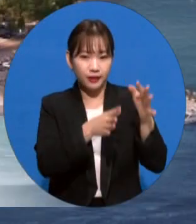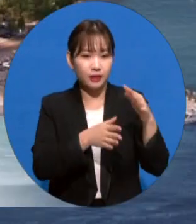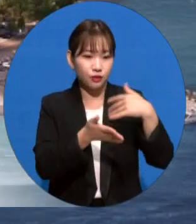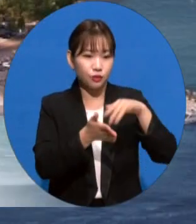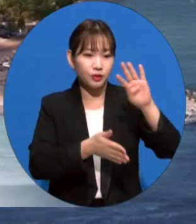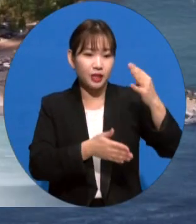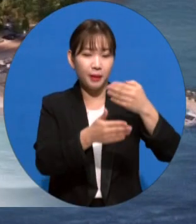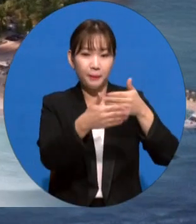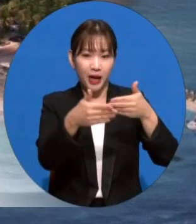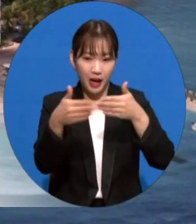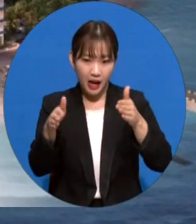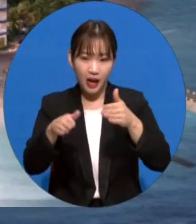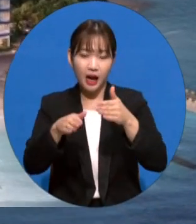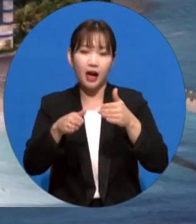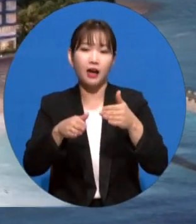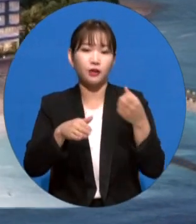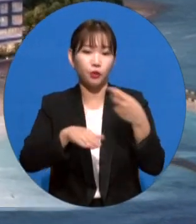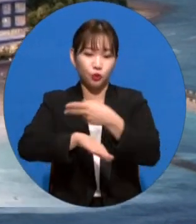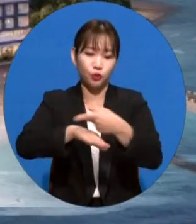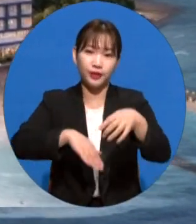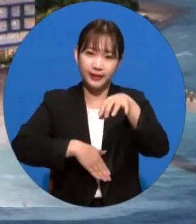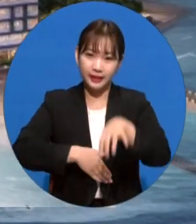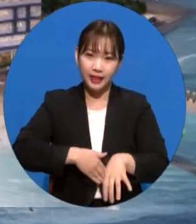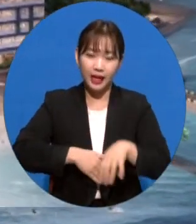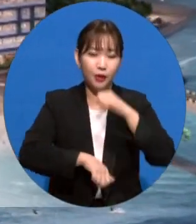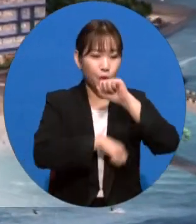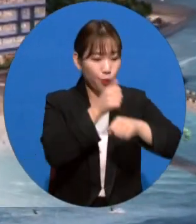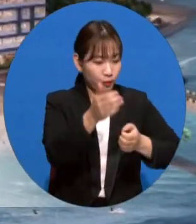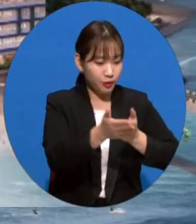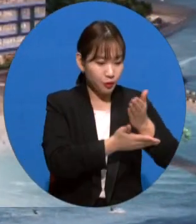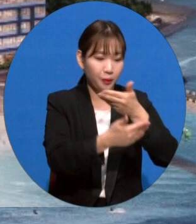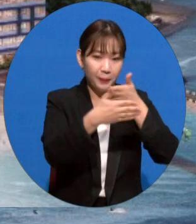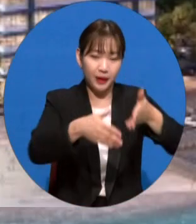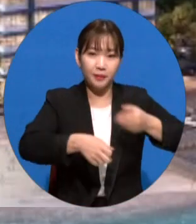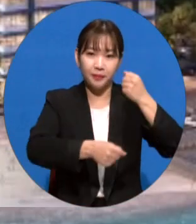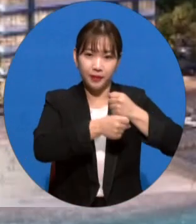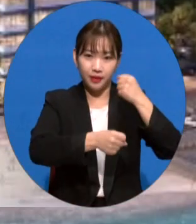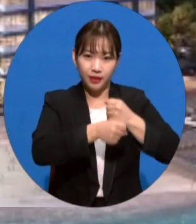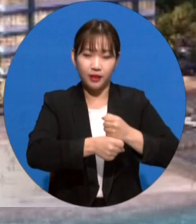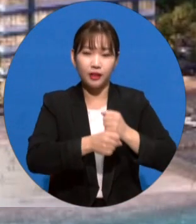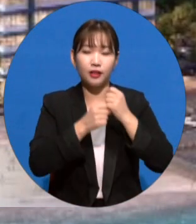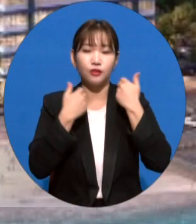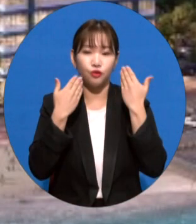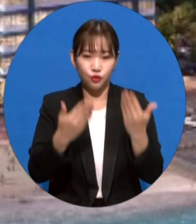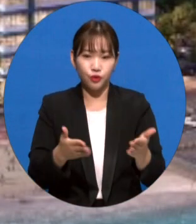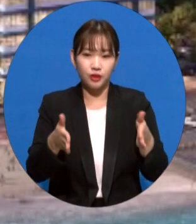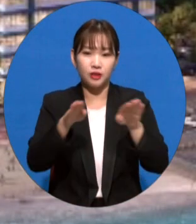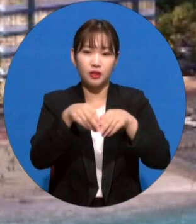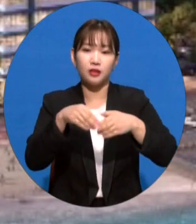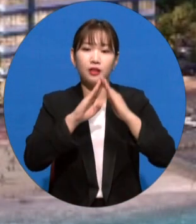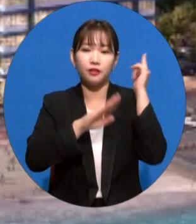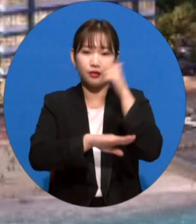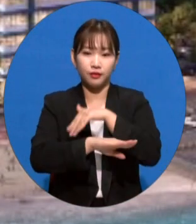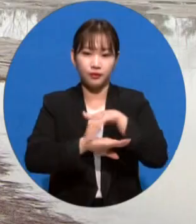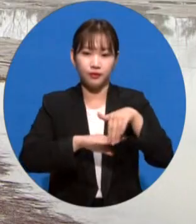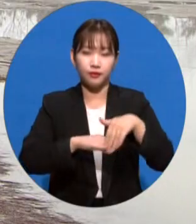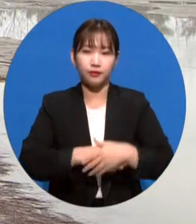실 규모의 객실과 수영장, 반려동물 전용 객실 등을 갖춘 휴양시설을 지을